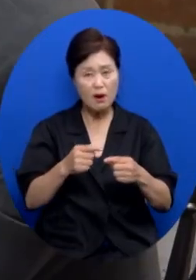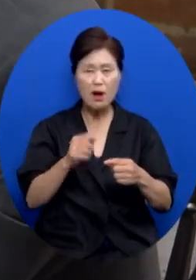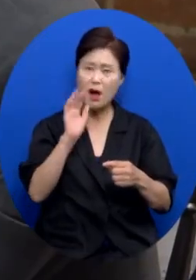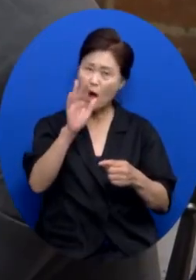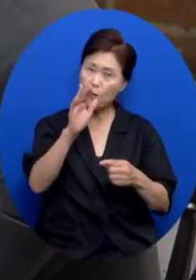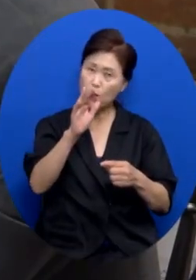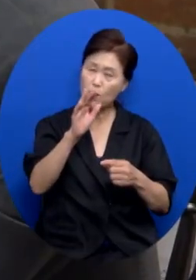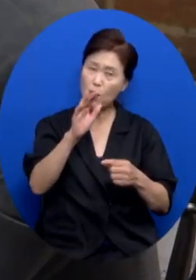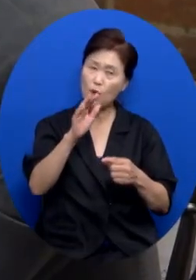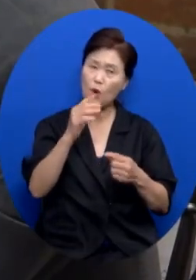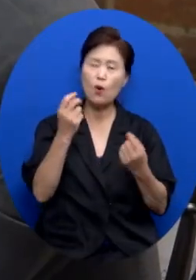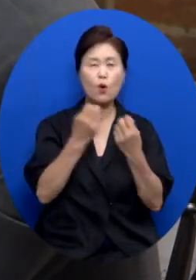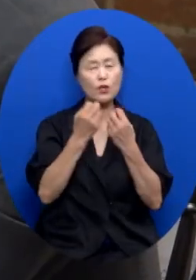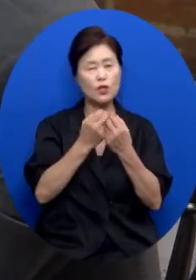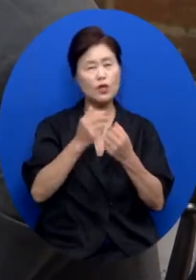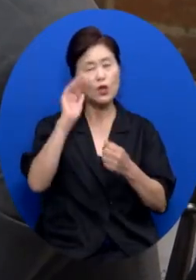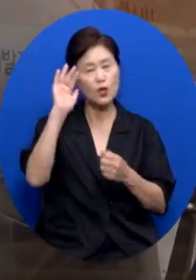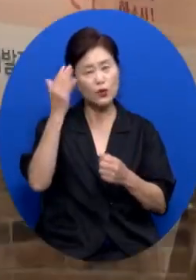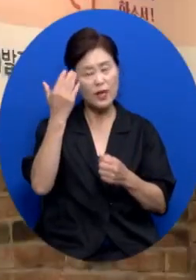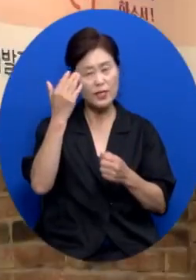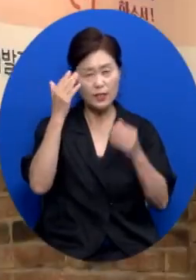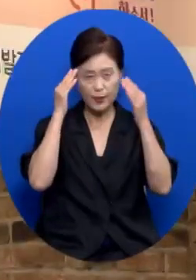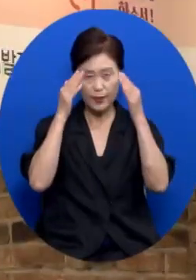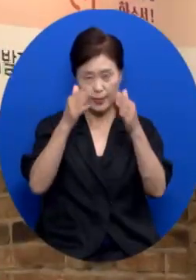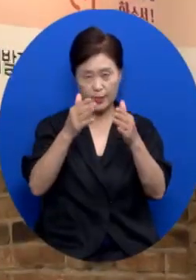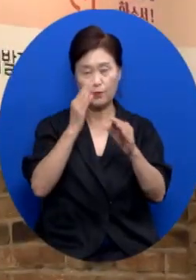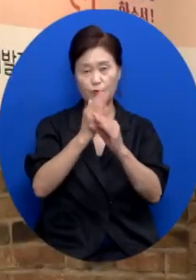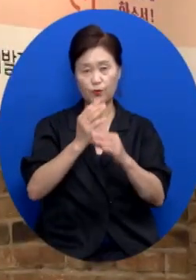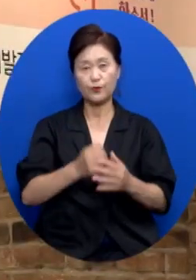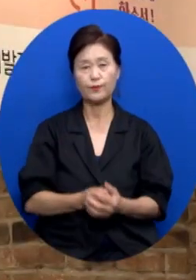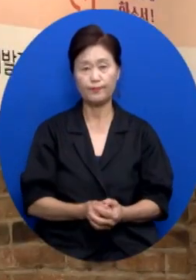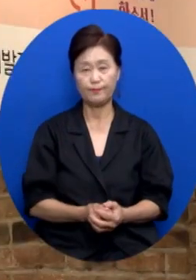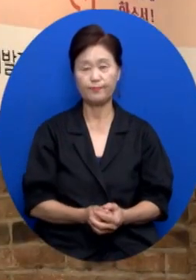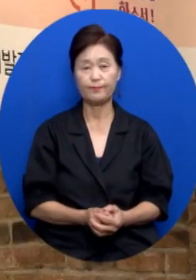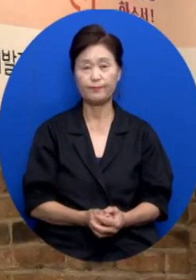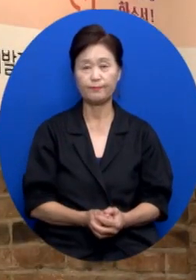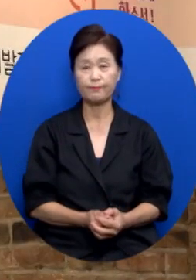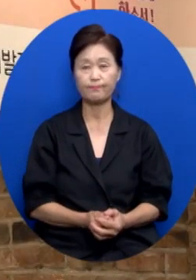진행 상황에 대한 관심이 모아지고 있습니다. CTS 뉴스 이현지입니다.